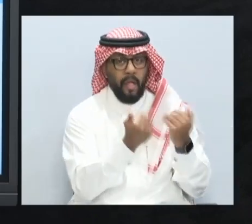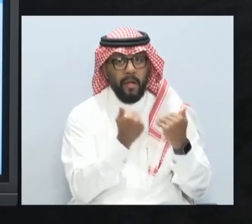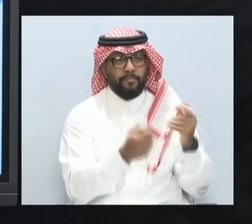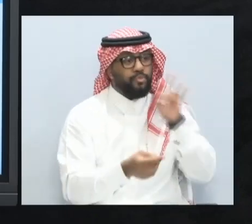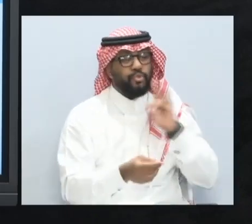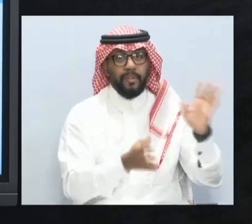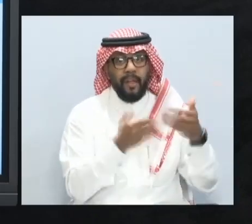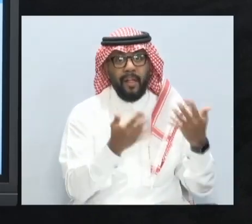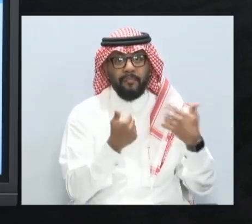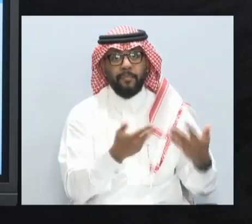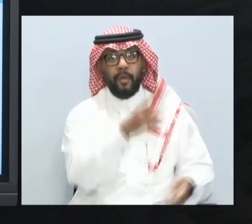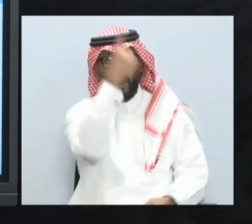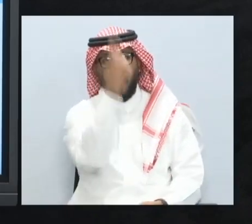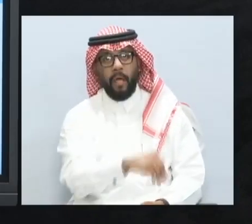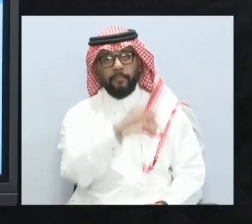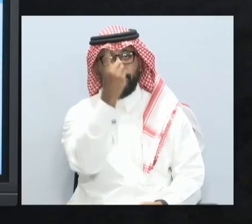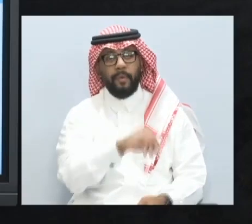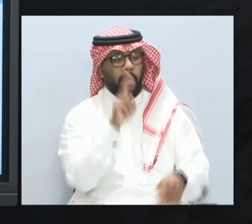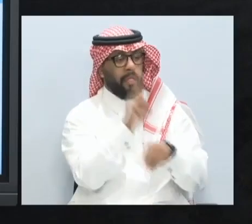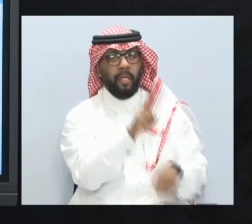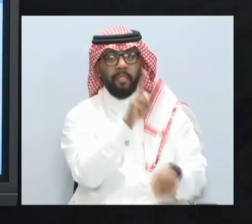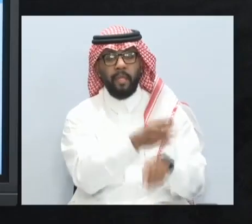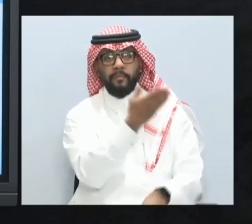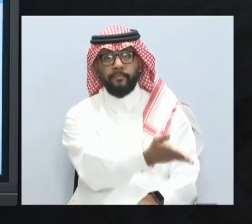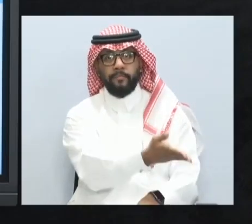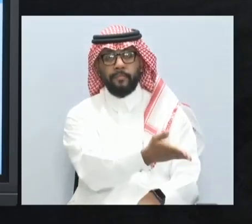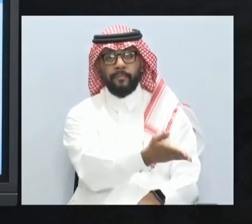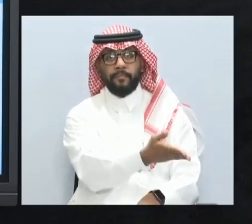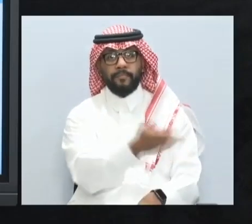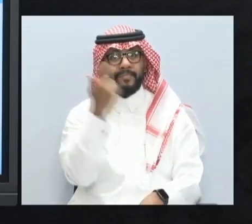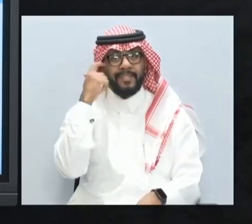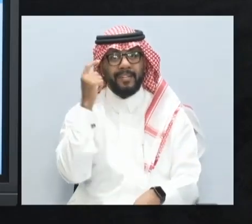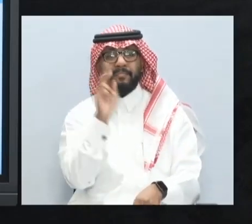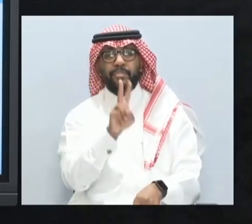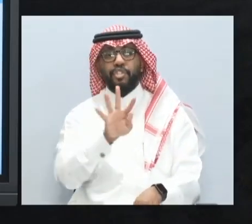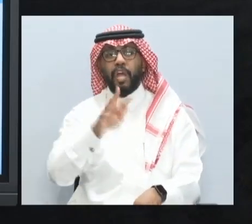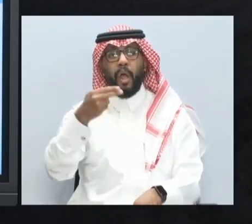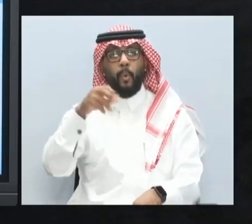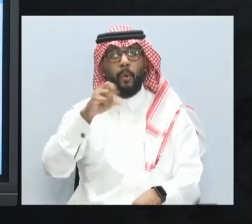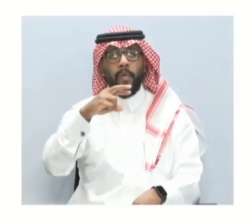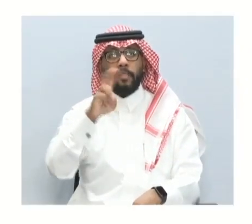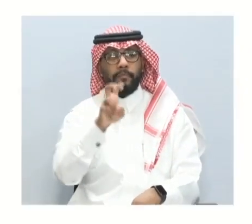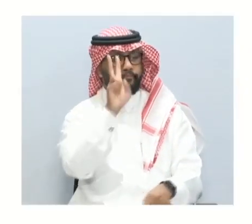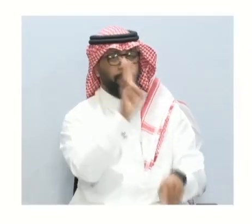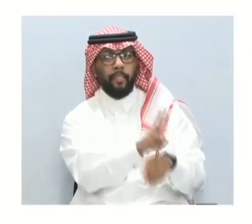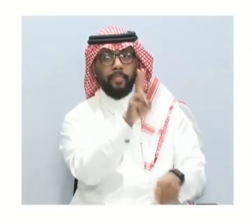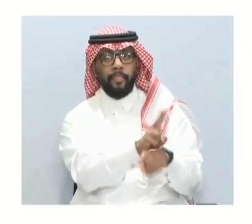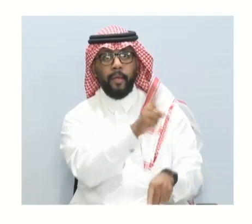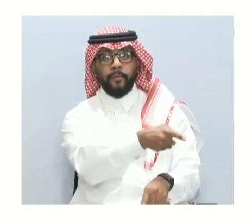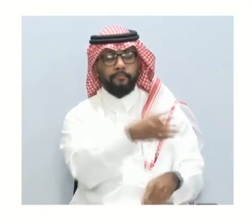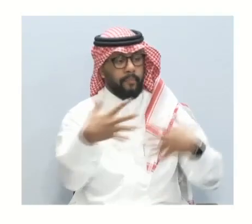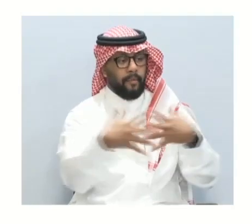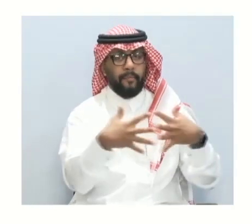اشياء من خلال كذب ودجل وهو من الشعوذه والدجل وقد يكون بنوع من